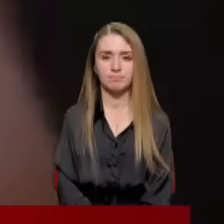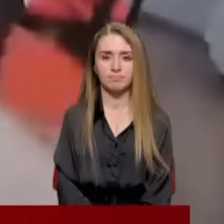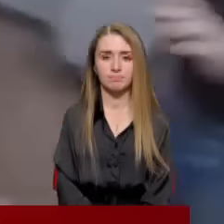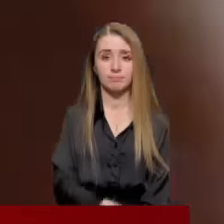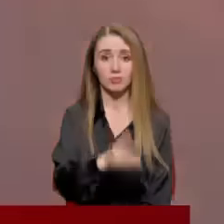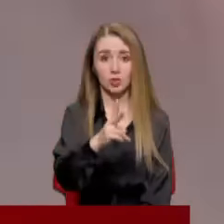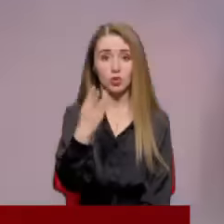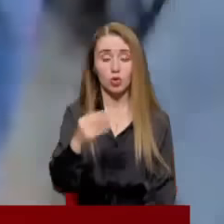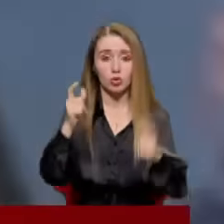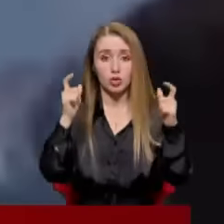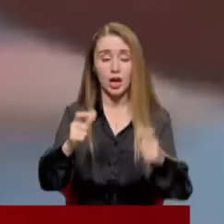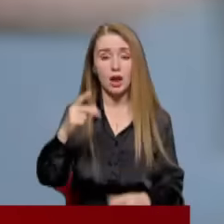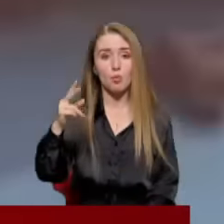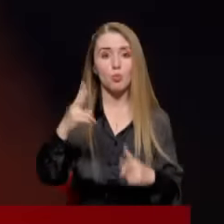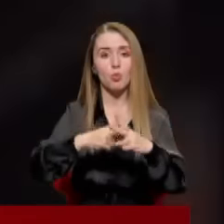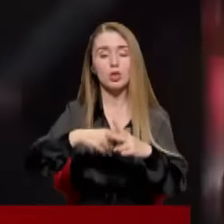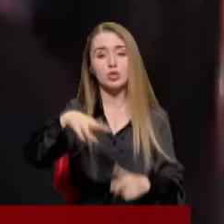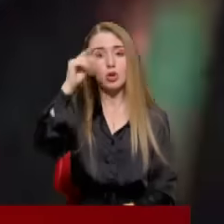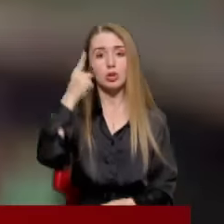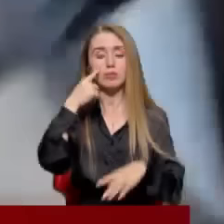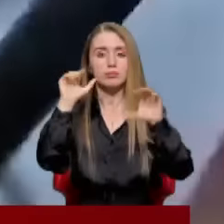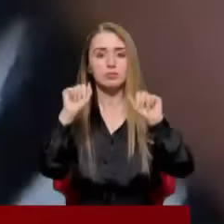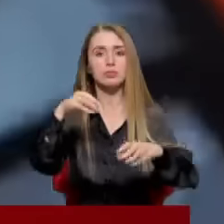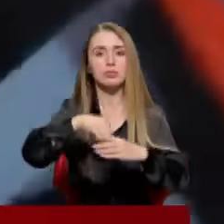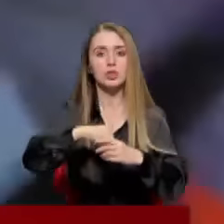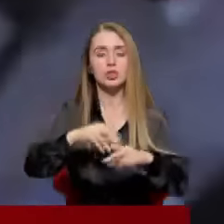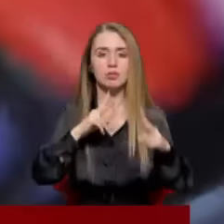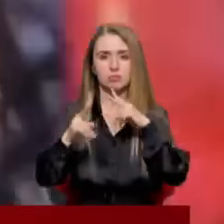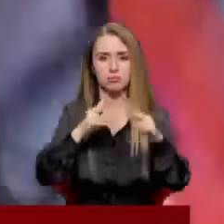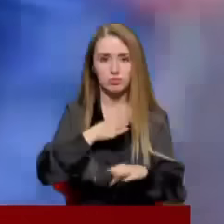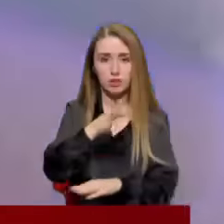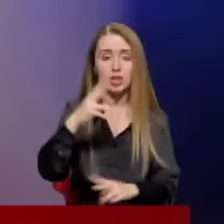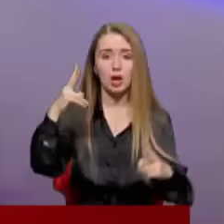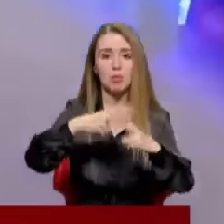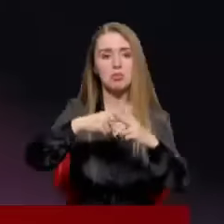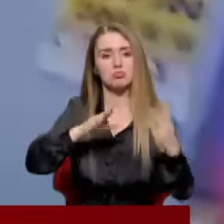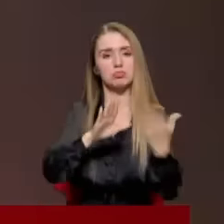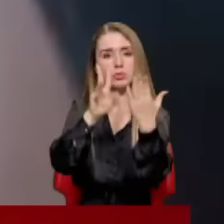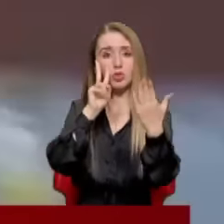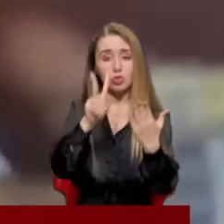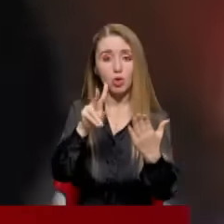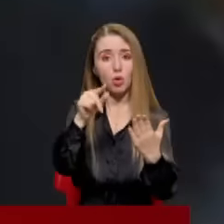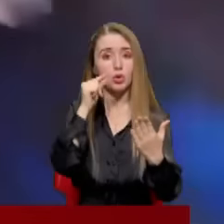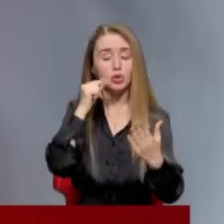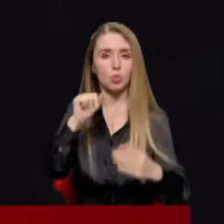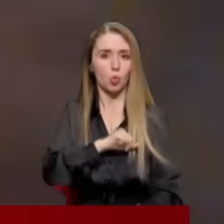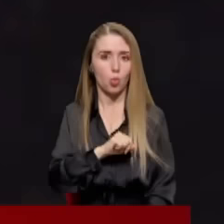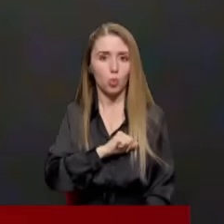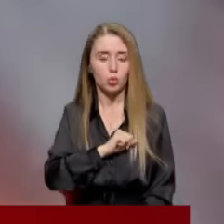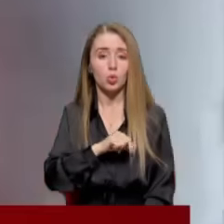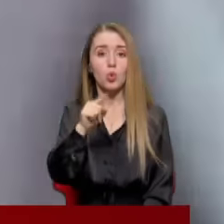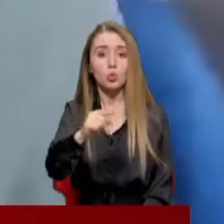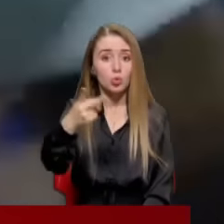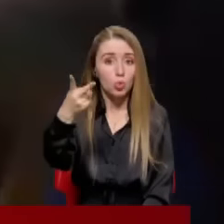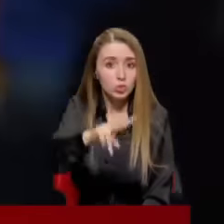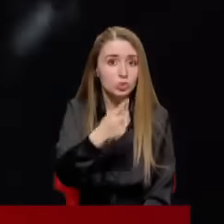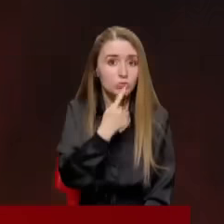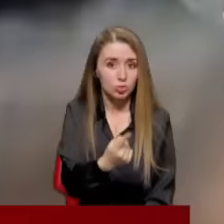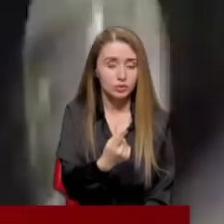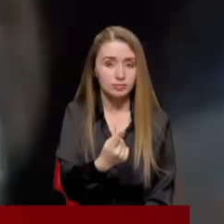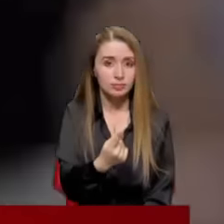Tyson'ın olduğu yeri öğrenen polis onu gözaltına almak için lokantaya gitti. Polisi karşısında gören şüpheli korktu. Kendisini